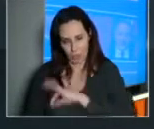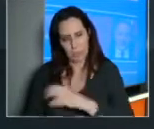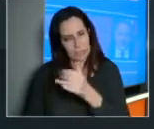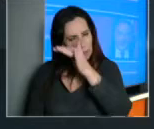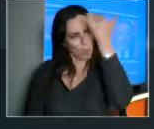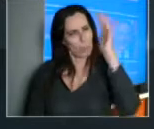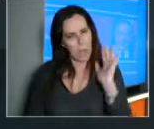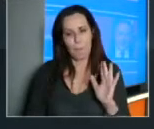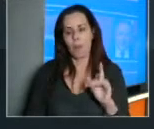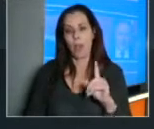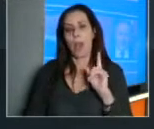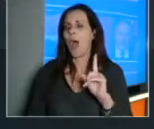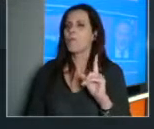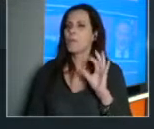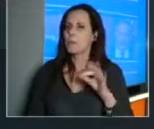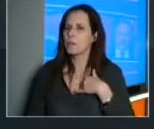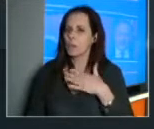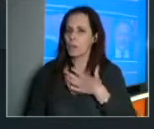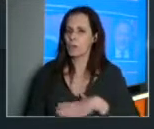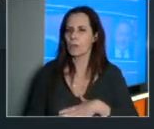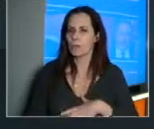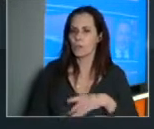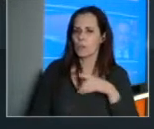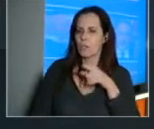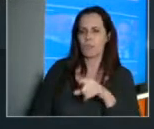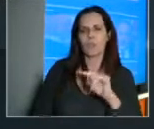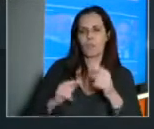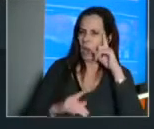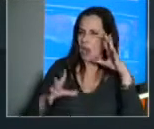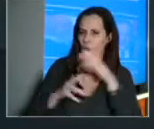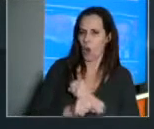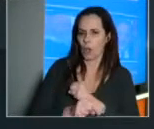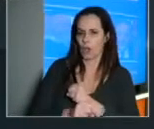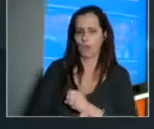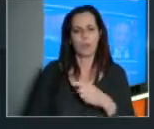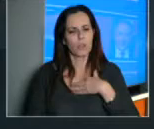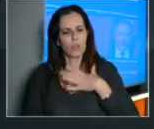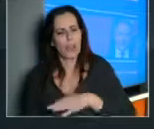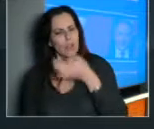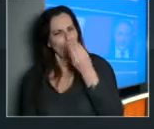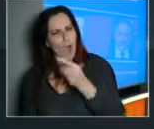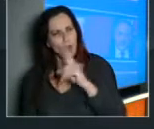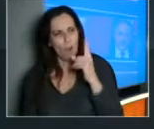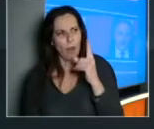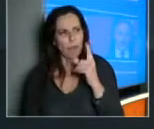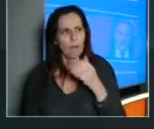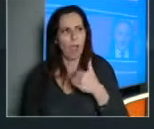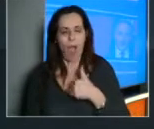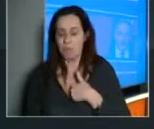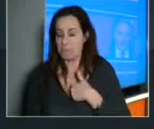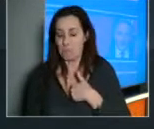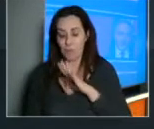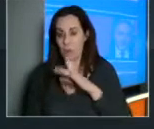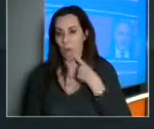קצת מרחיק לכת, אבל באמת אנחנו רוצים... לא, שמה זה ויכוח על אידיאולוגיה, לא... איציק, אני רוצה לשאול אותך שאלה אחרת, הרי אני אף פעם